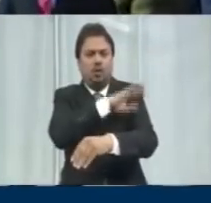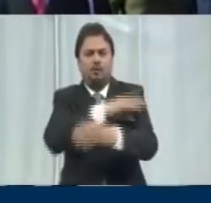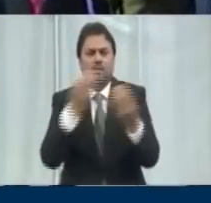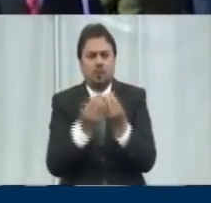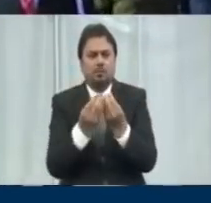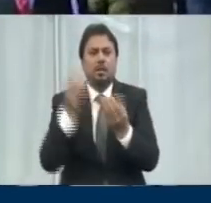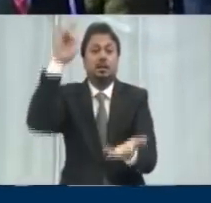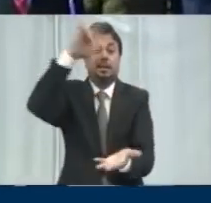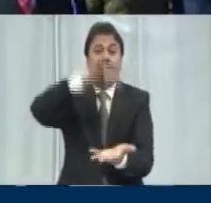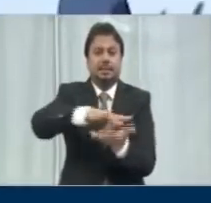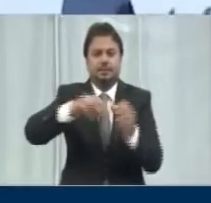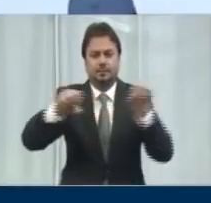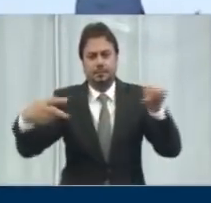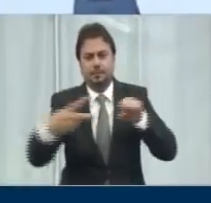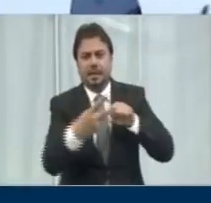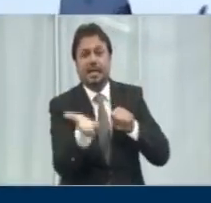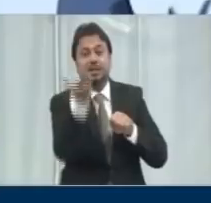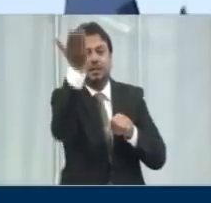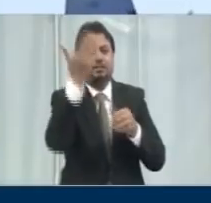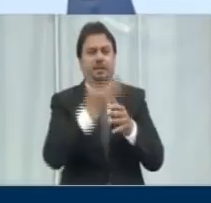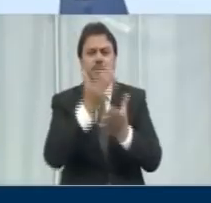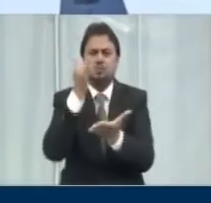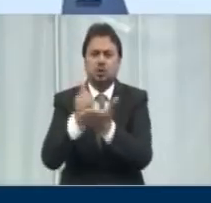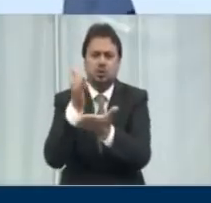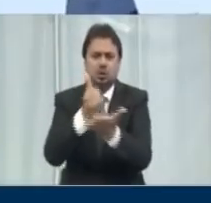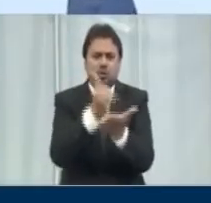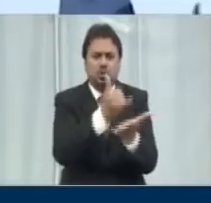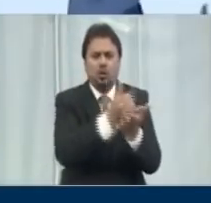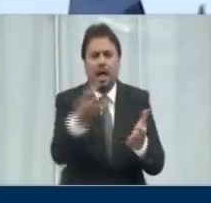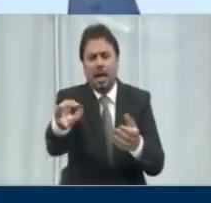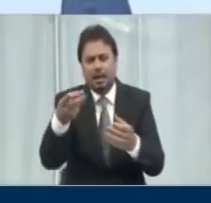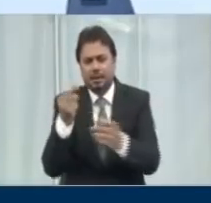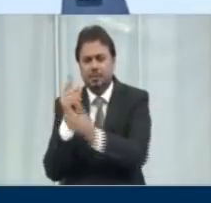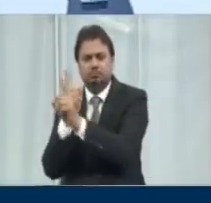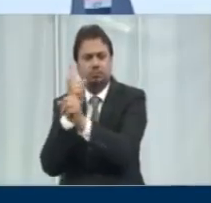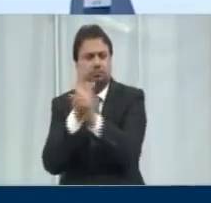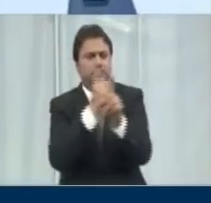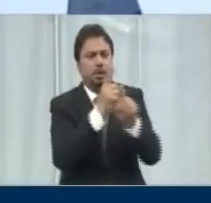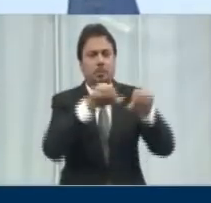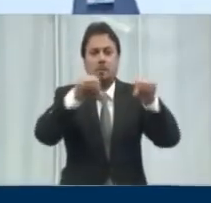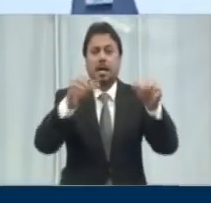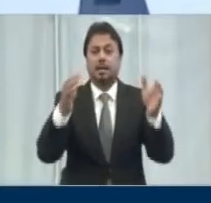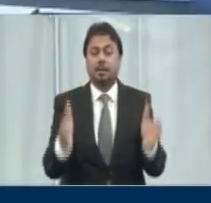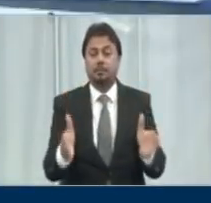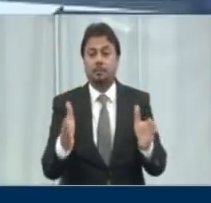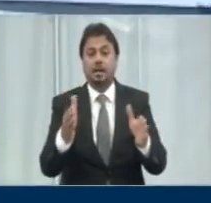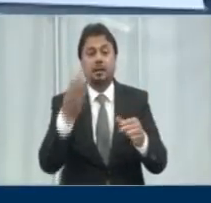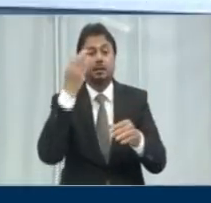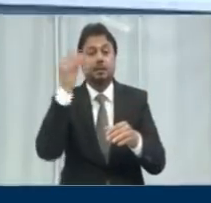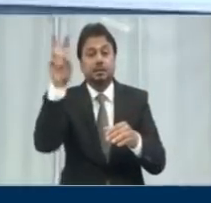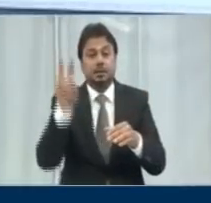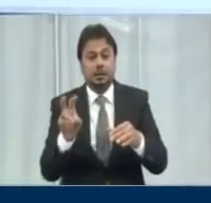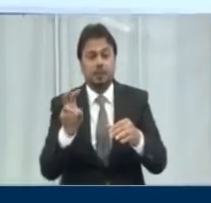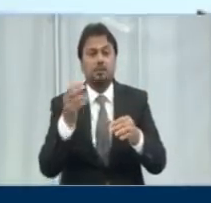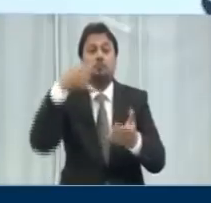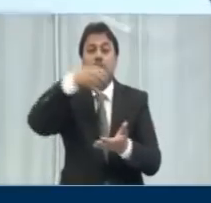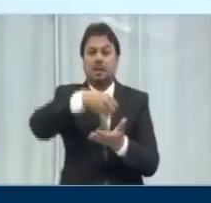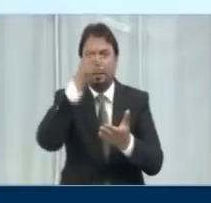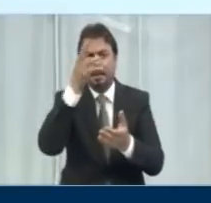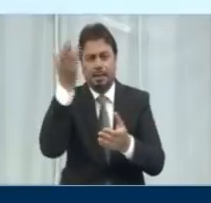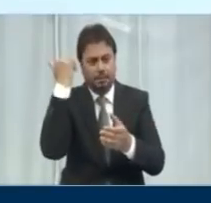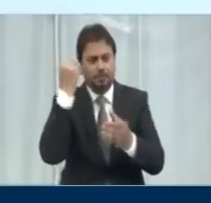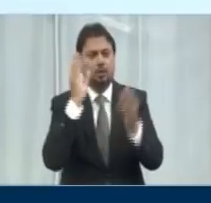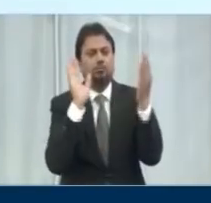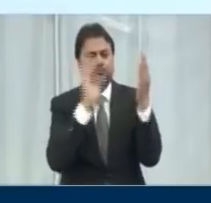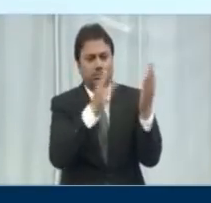الأشرف ولقائه بعدد من المسؤولين في المحافظة ومكتب المرجعية الدينية العليا في المدينة القديمة، وذلك